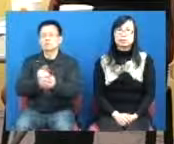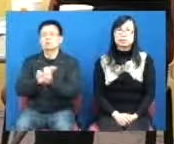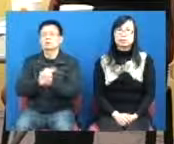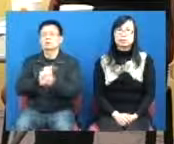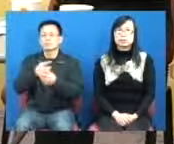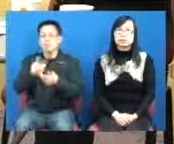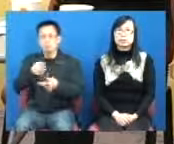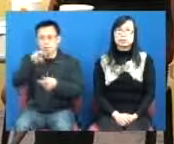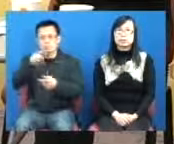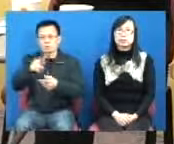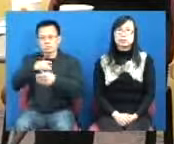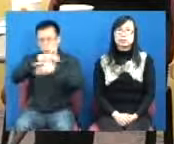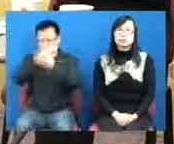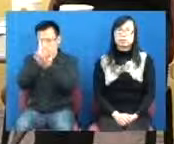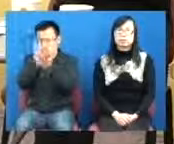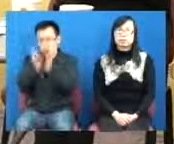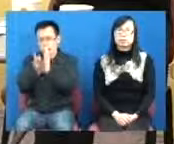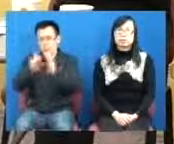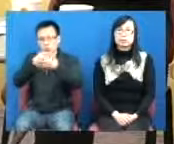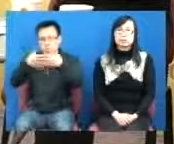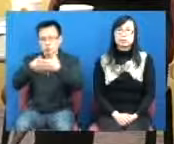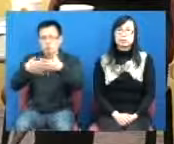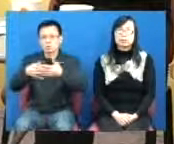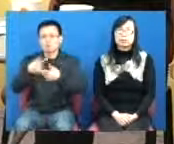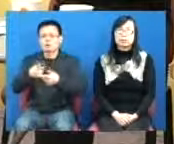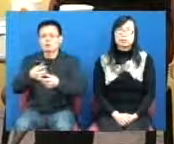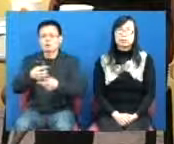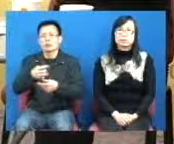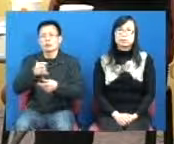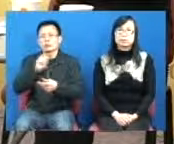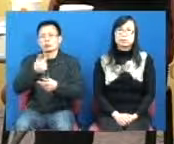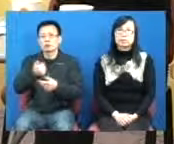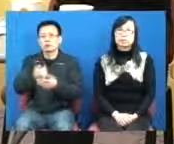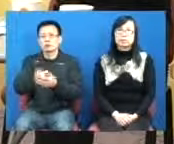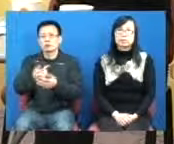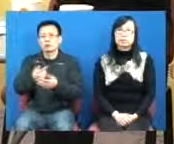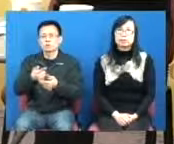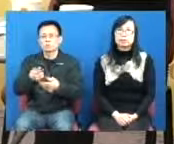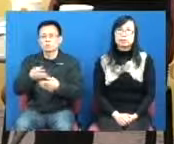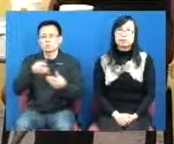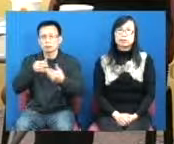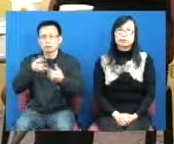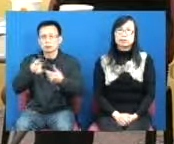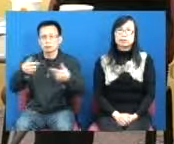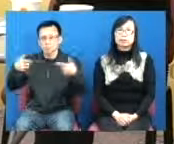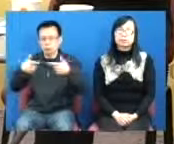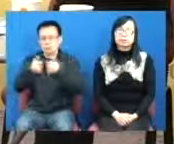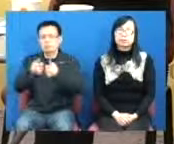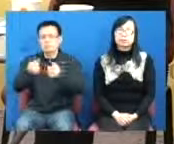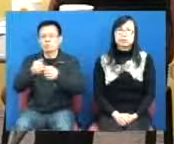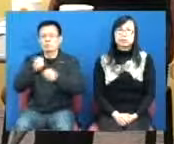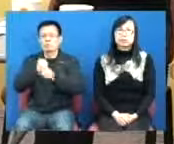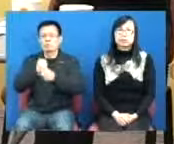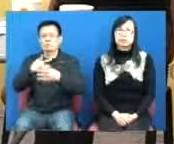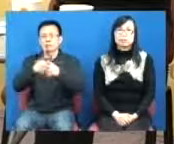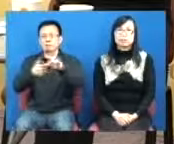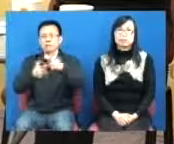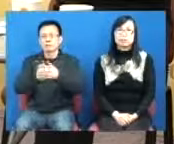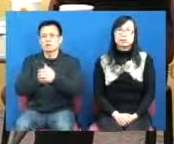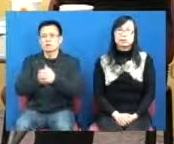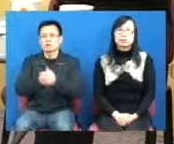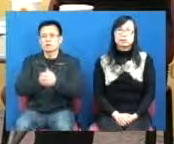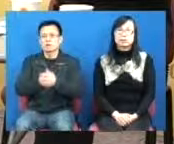你看他所有的政策其實他是很合理的即是相對應那些做法當然有些是